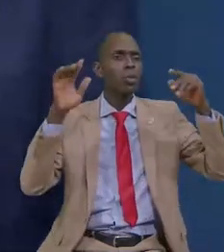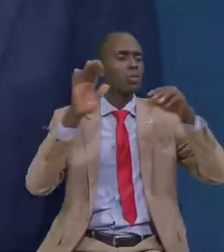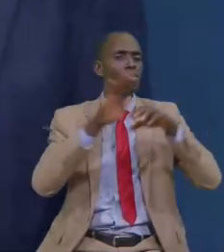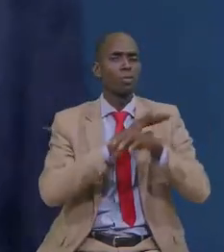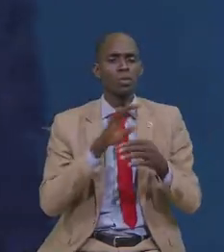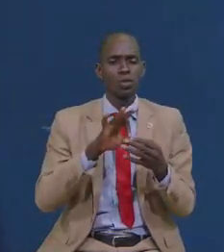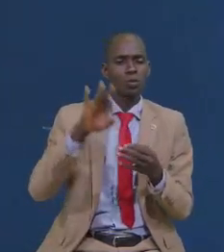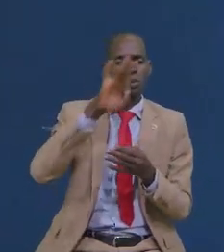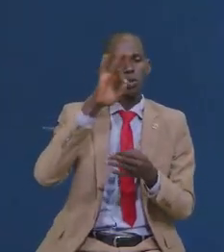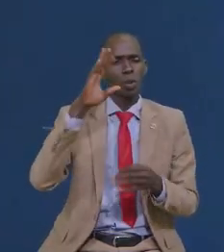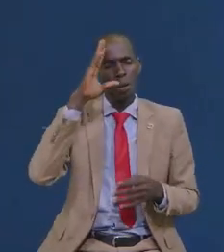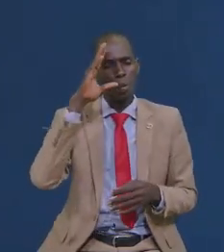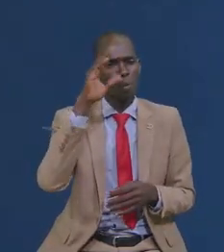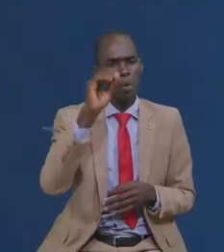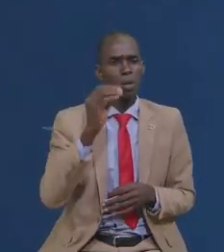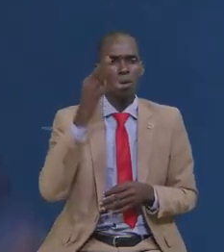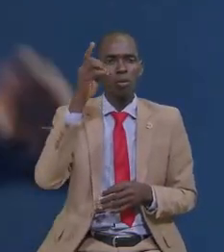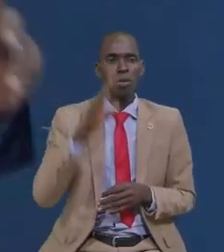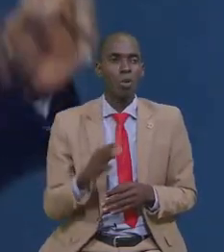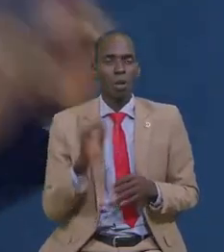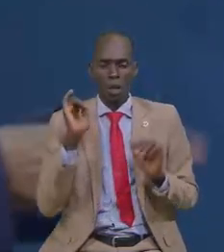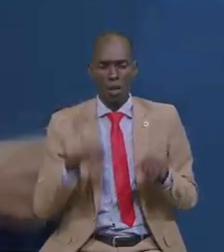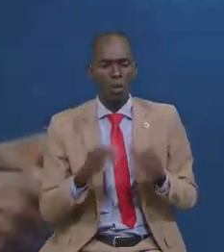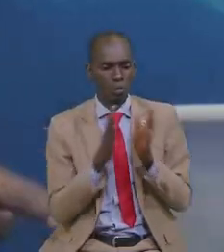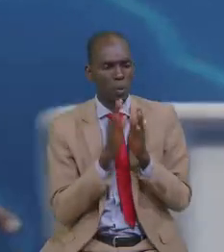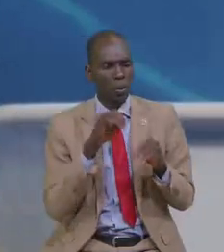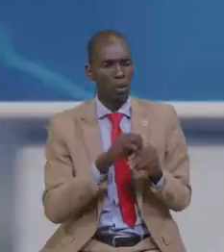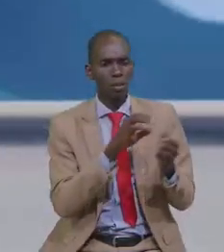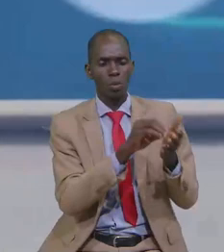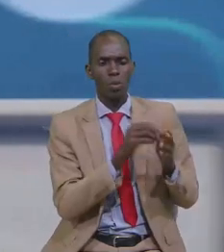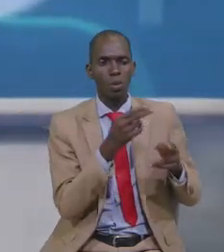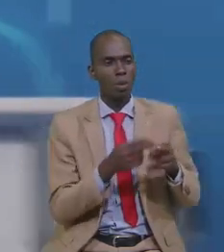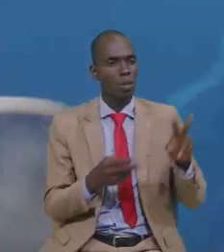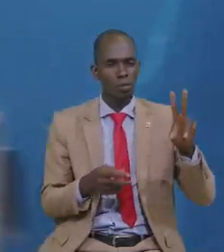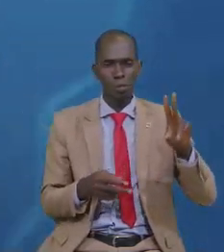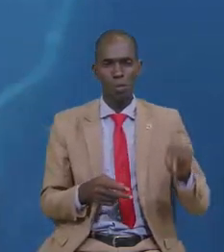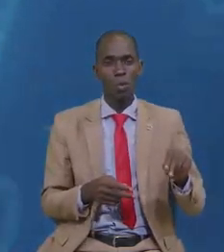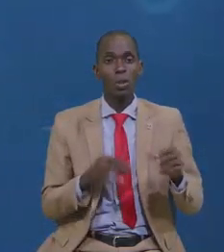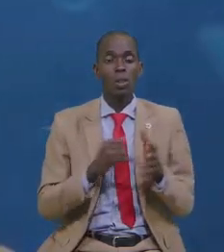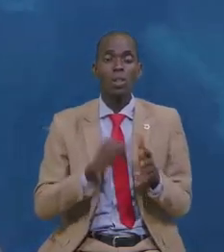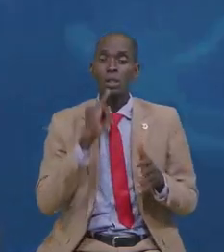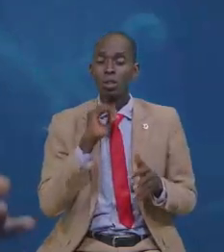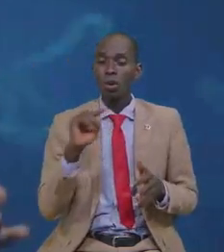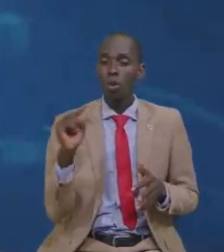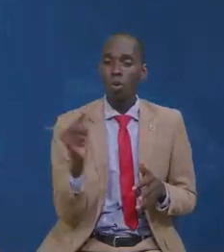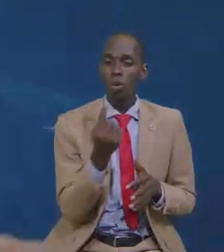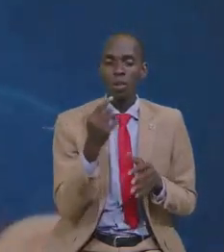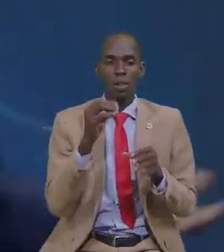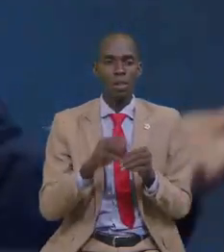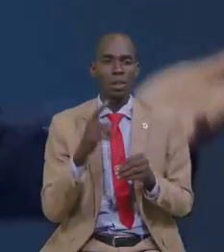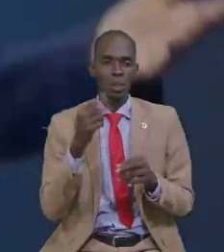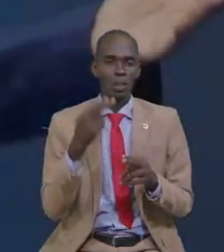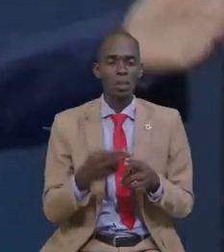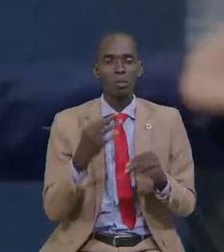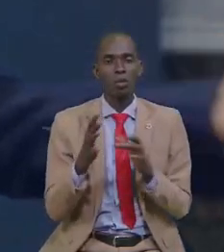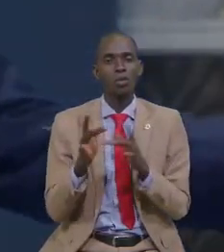c'est un homme spirituel, un apôtre réussi. Je peux prier en son nom, non. C'est uniquement au nom